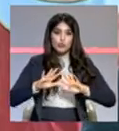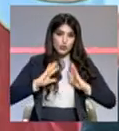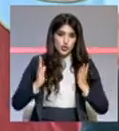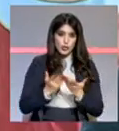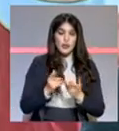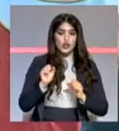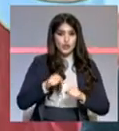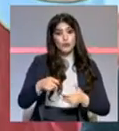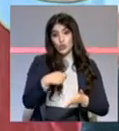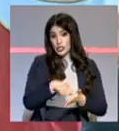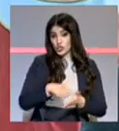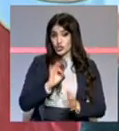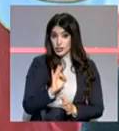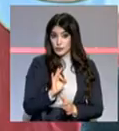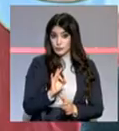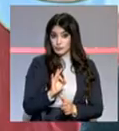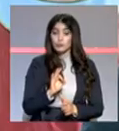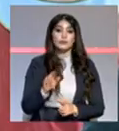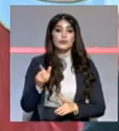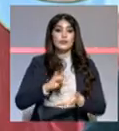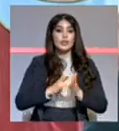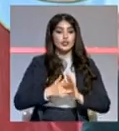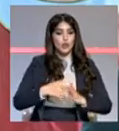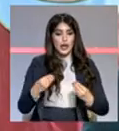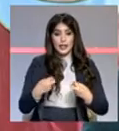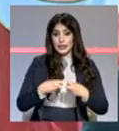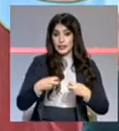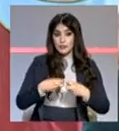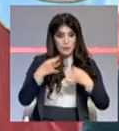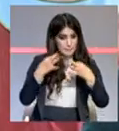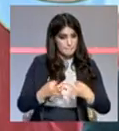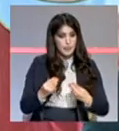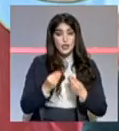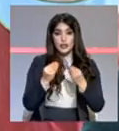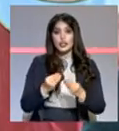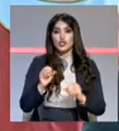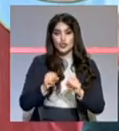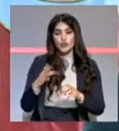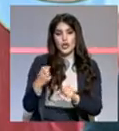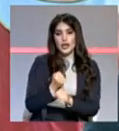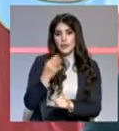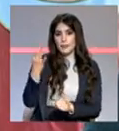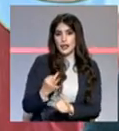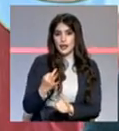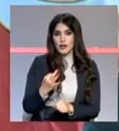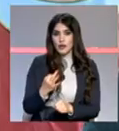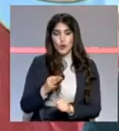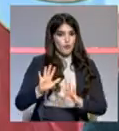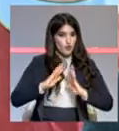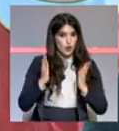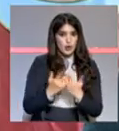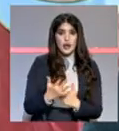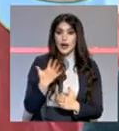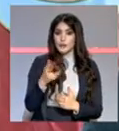التفصيل. تجار الجملة تجار التفصيل والهيكل المهنية حددنا لهم هامش توزيع، هامش ربح عند التوزيع، فما هامش ربح على مستوى الجملة اللي